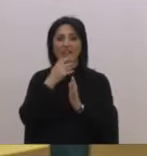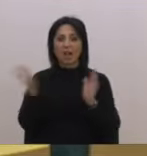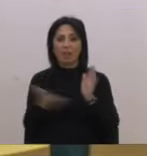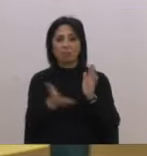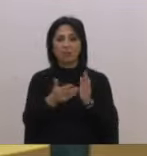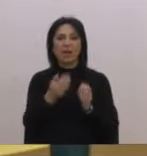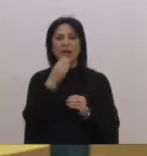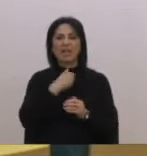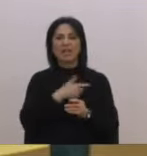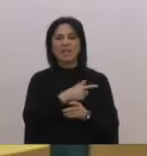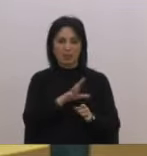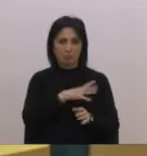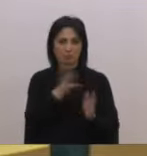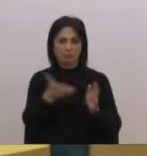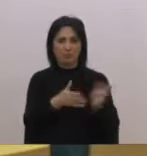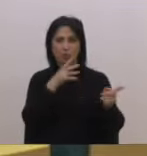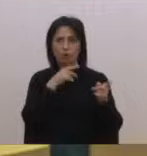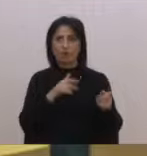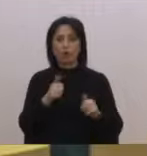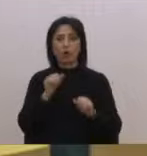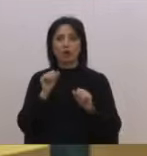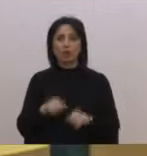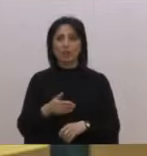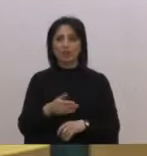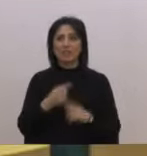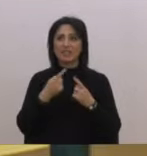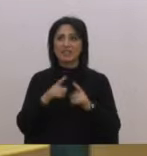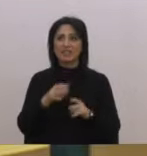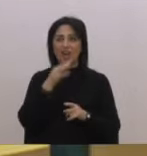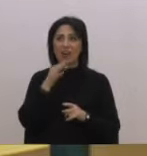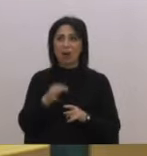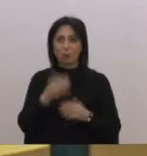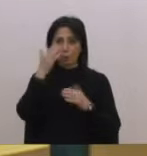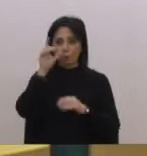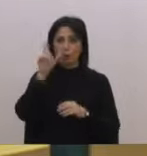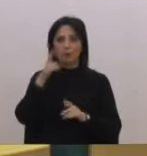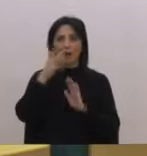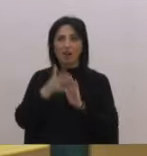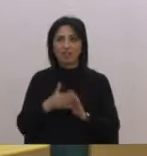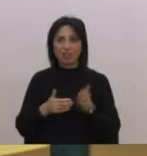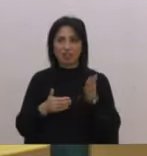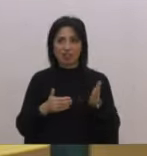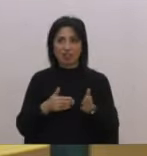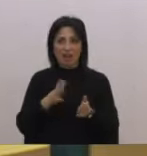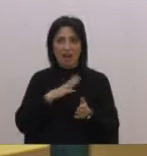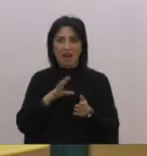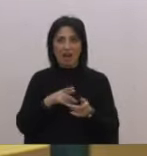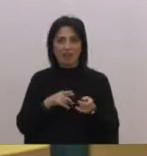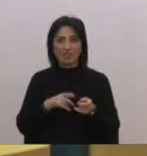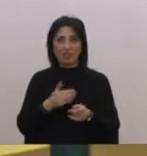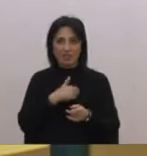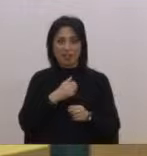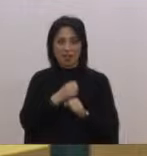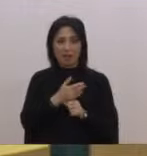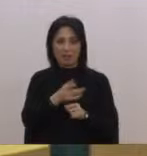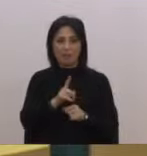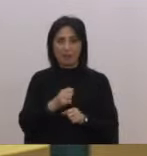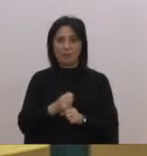radginat venahio, a cehet. Dragul și izleba, scoaroge un eu de suți scoa da mieni ca sa ghevieda. I cari ca uit tu ghinot, ca e câte